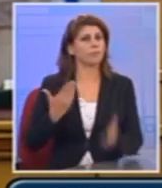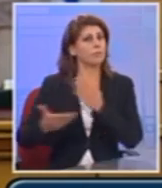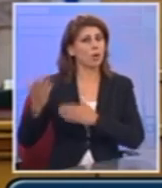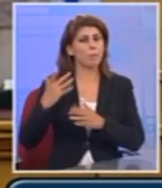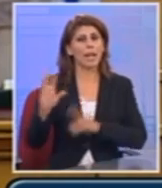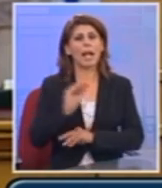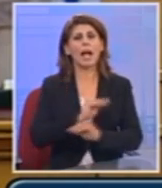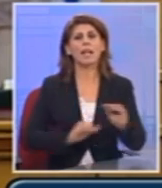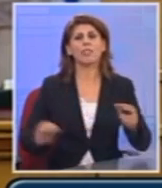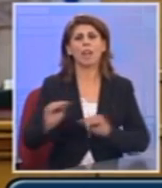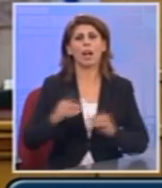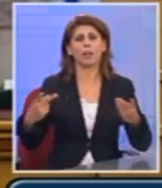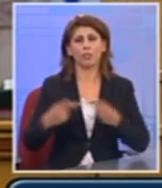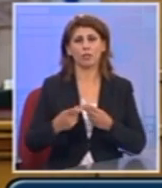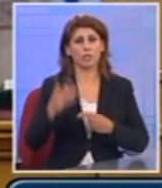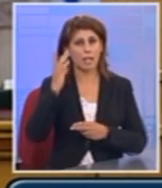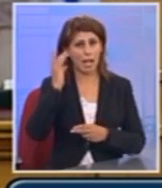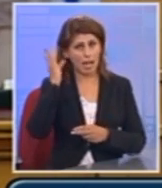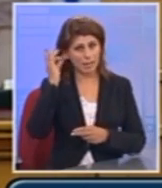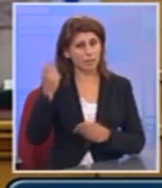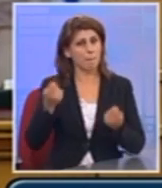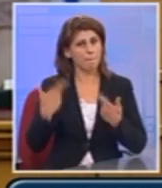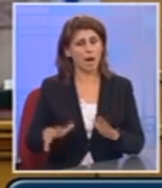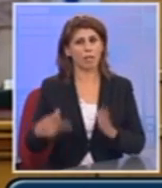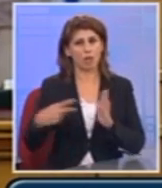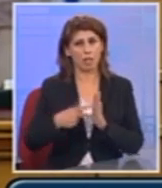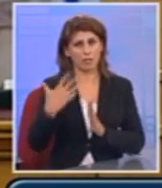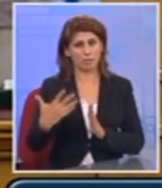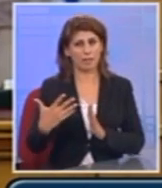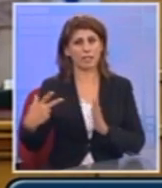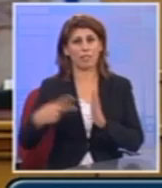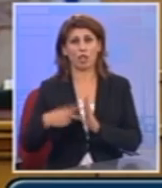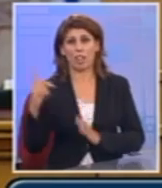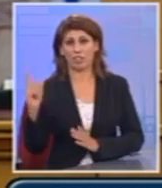αναδιαρθρώσεις που έκανε η αργεντινή το 2005 και το